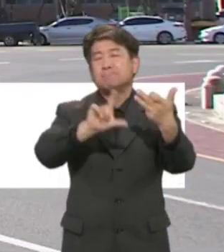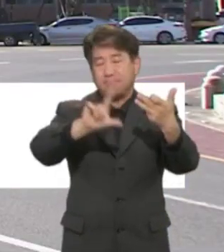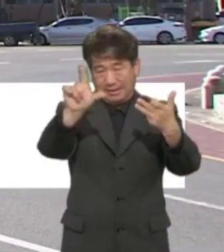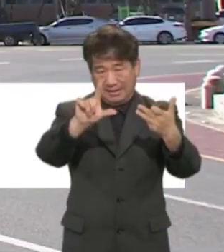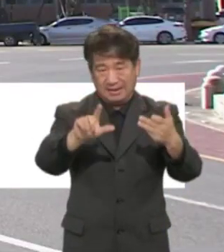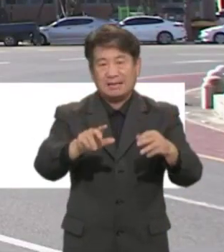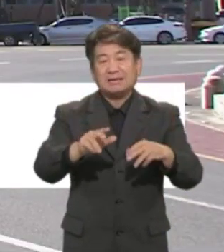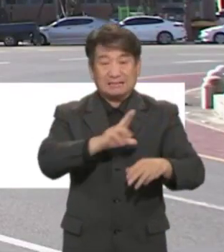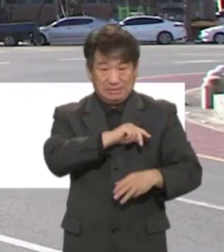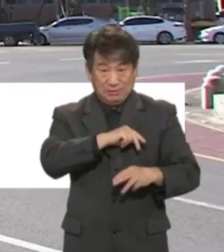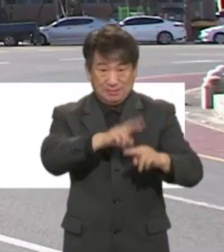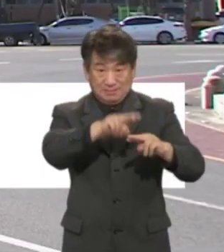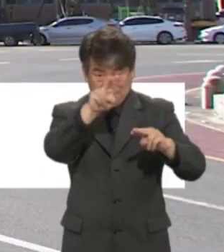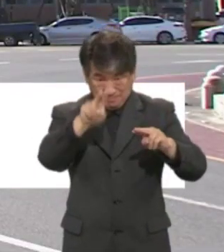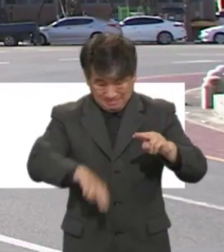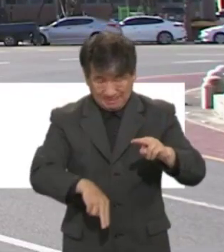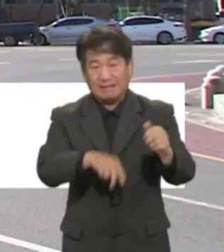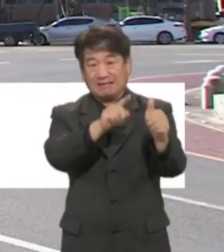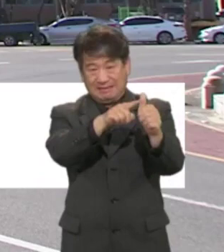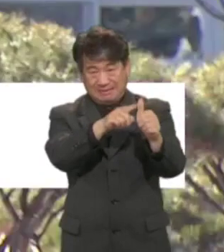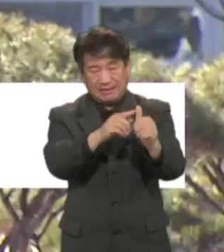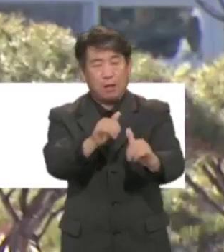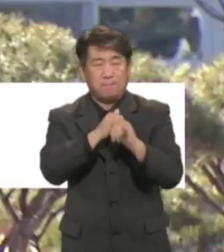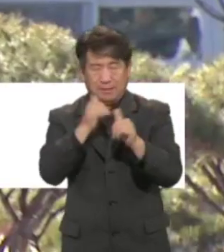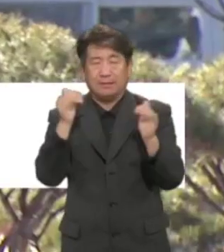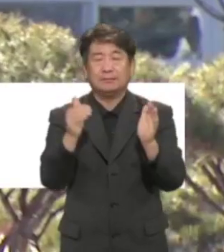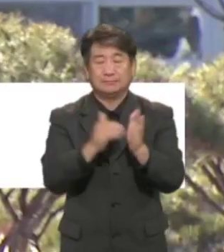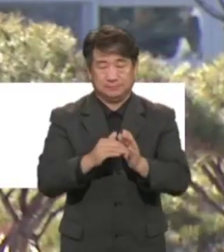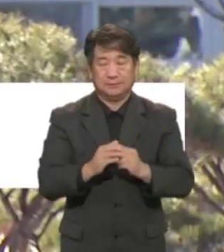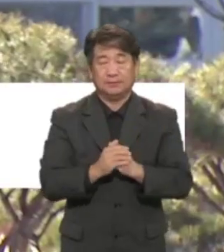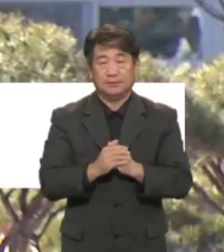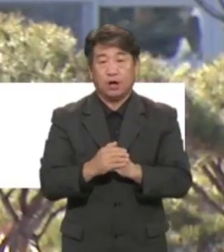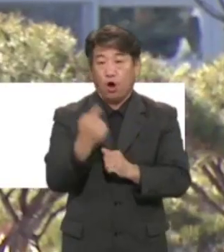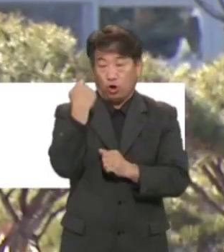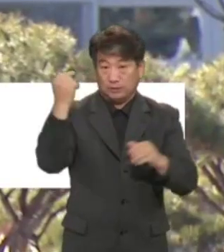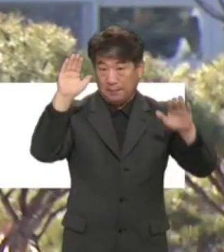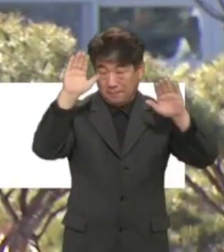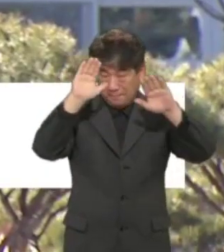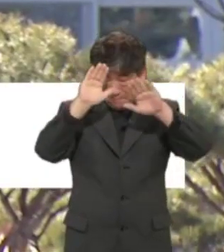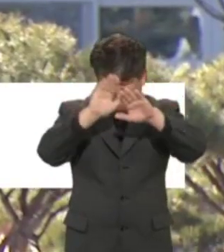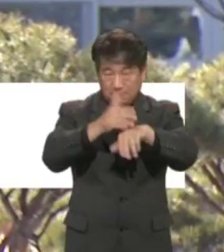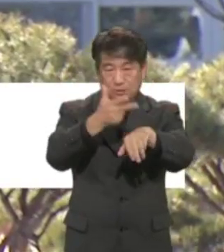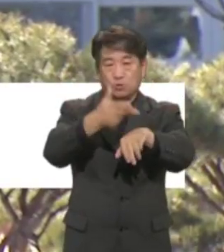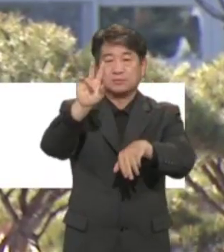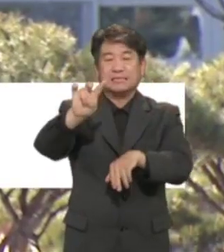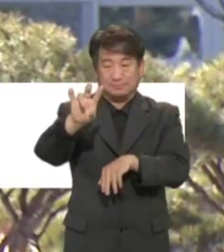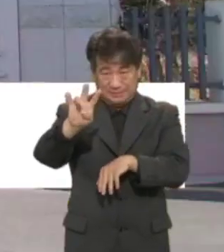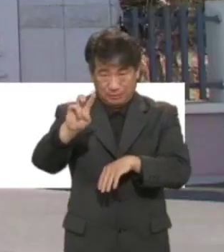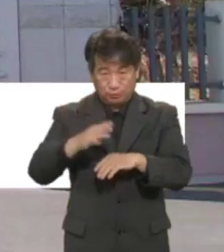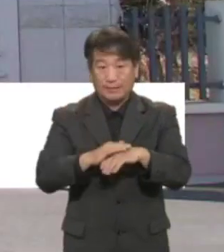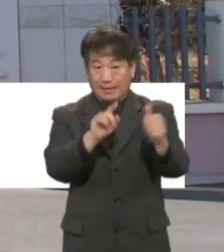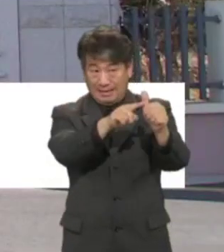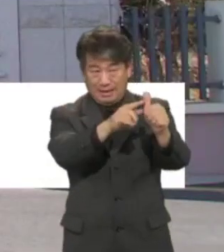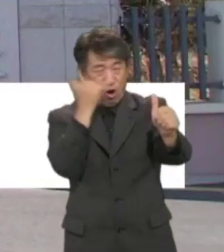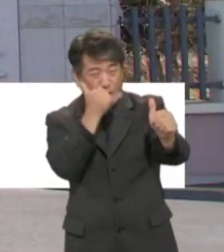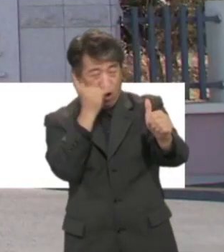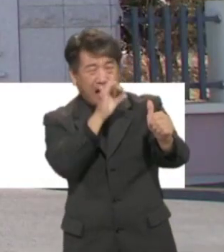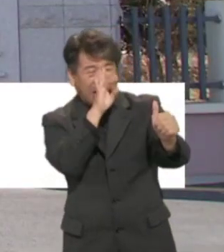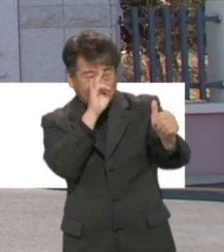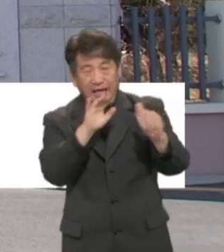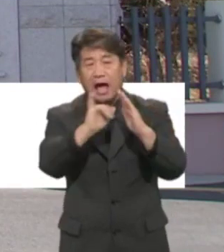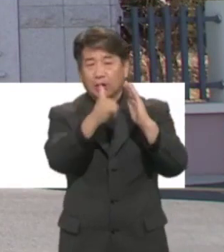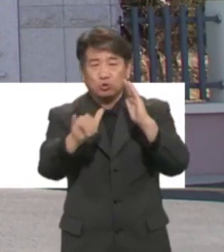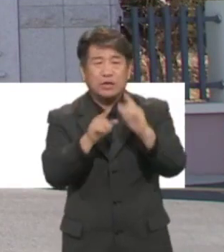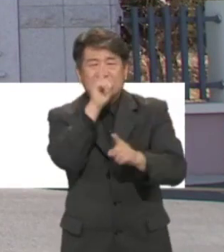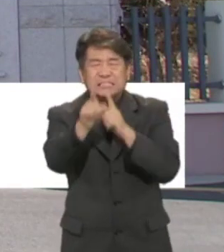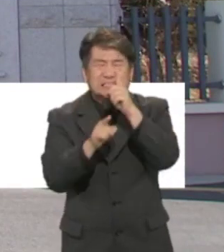부여군의회 a의원이 극단적인 선택으로 숨졌습니다 어제 저녁 7시 24분쯤 a씨와 연락이 안 된다는